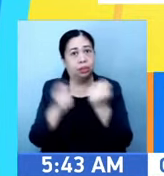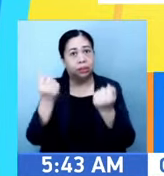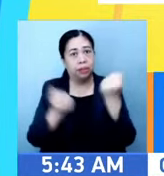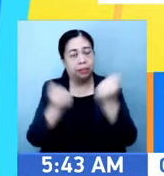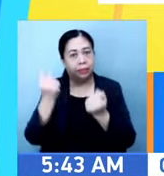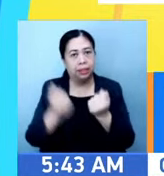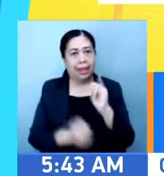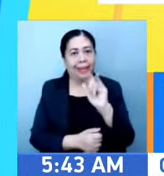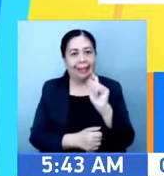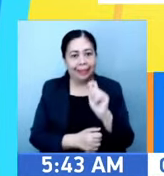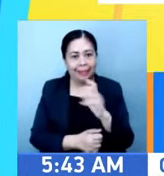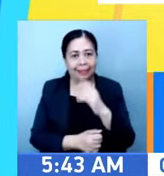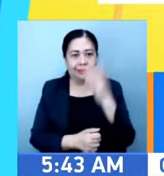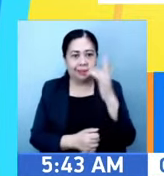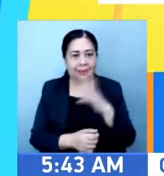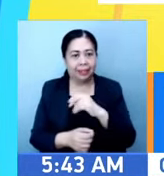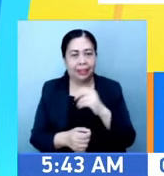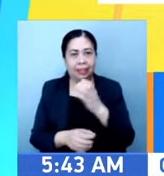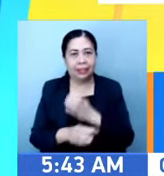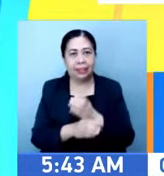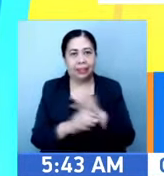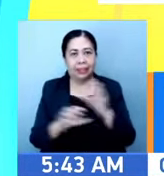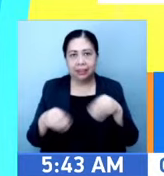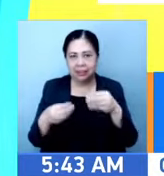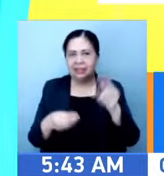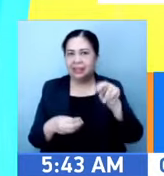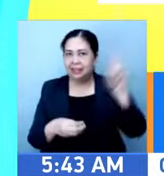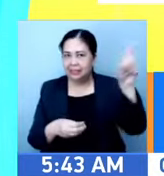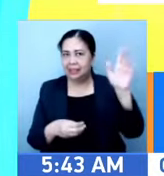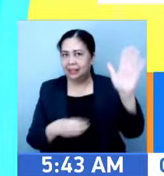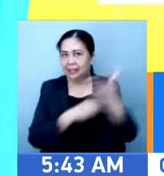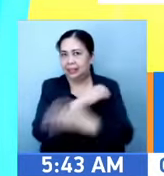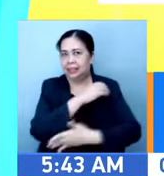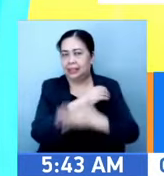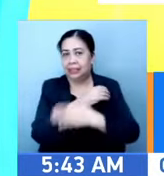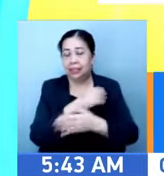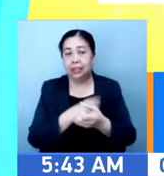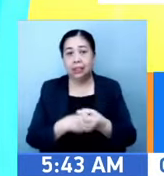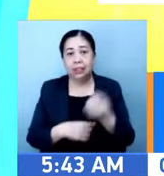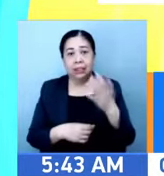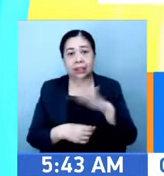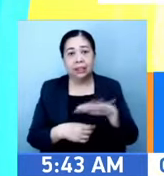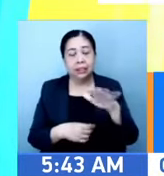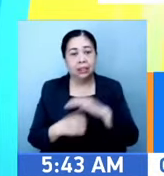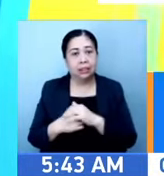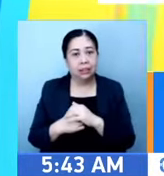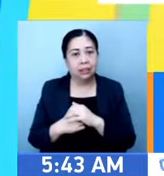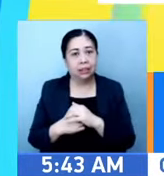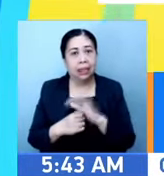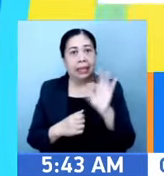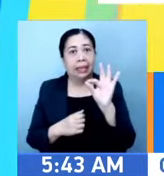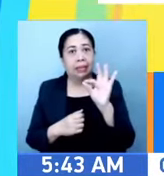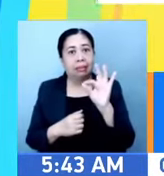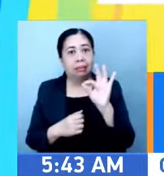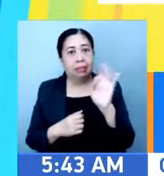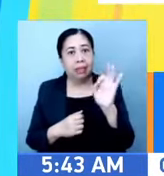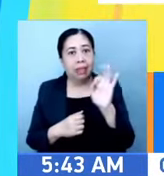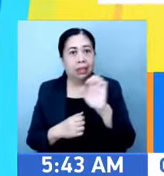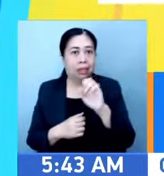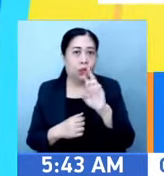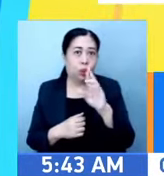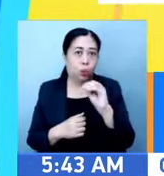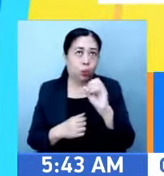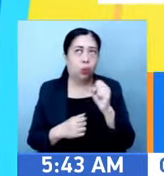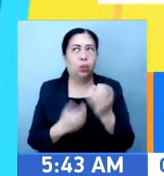caregiver ang kailangan ng kanilang bansa. Ang minimum wage sa Romania ay nasa 900 euros kada buwan o katumbas ng